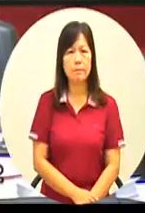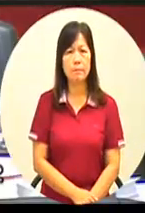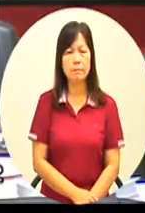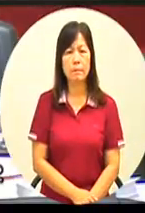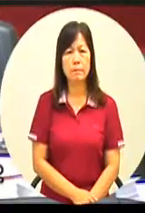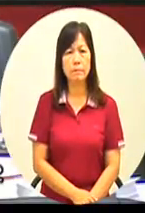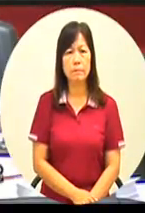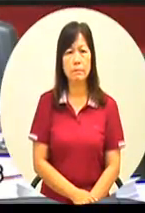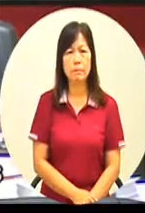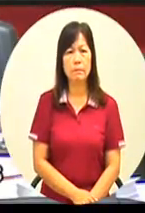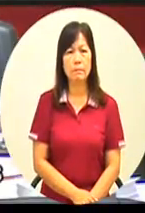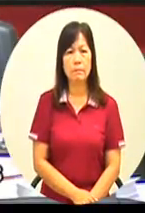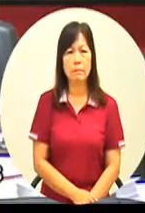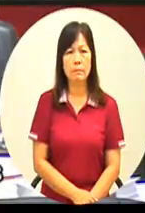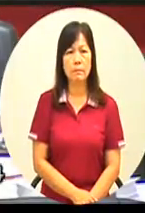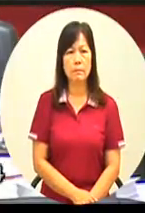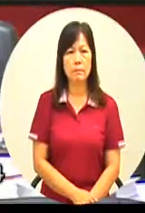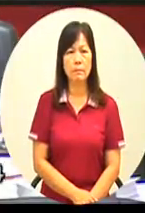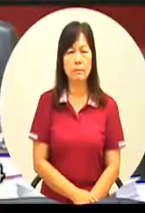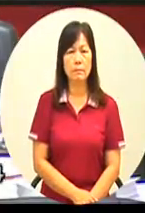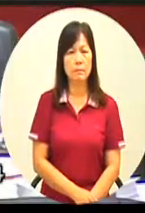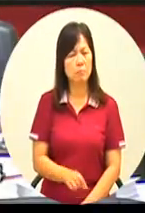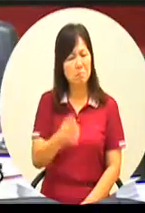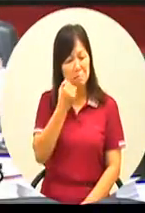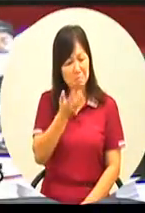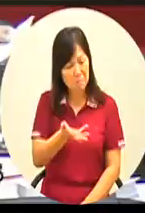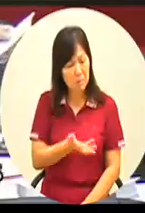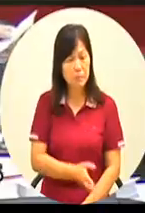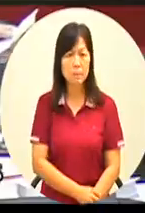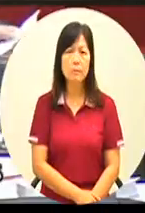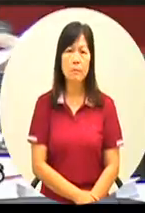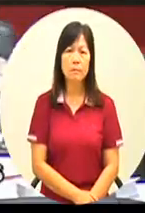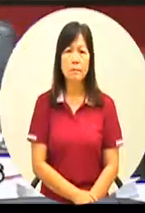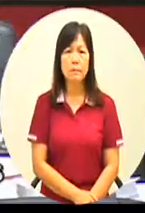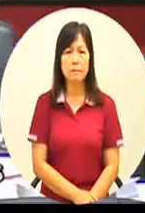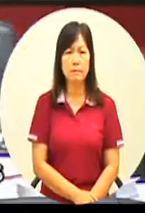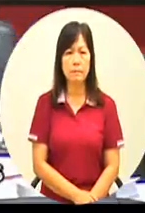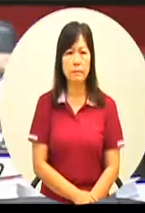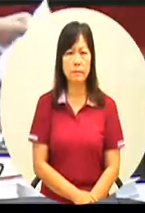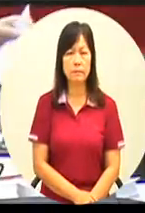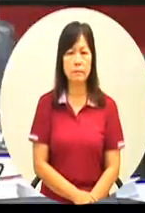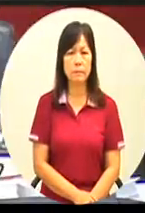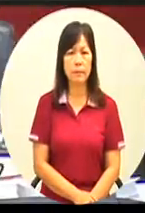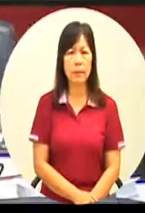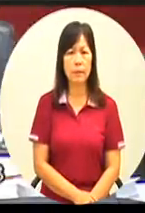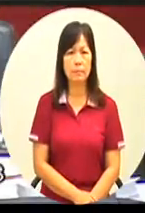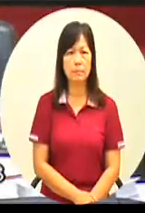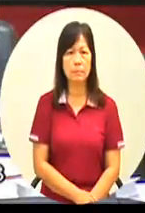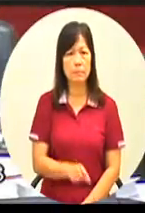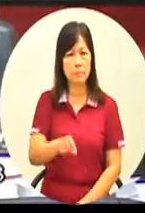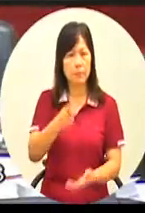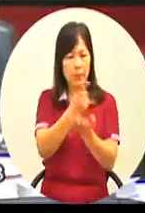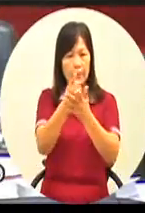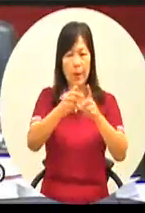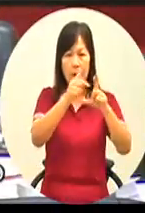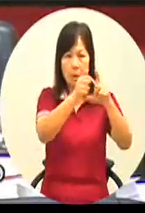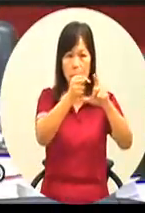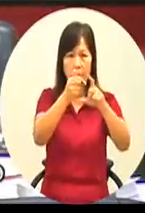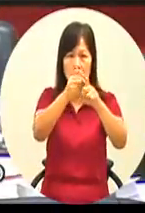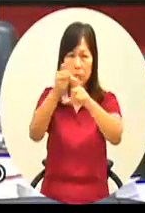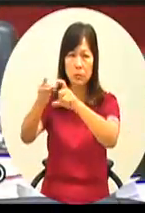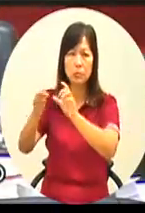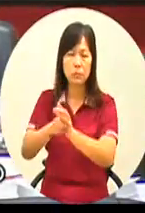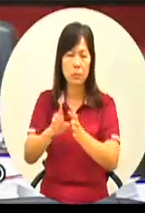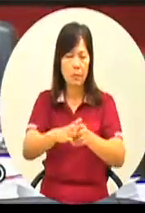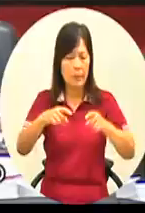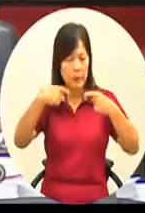啊，这样可以吗？啊，这是我们每一个区经